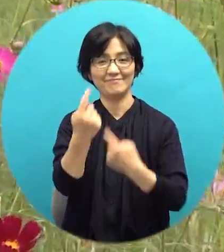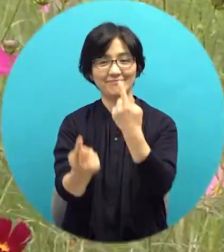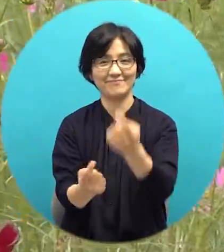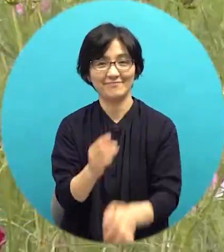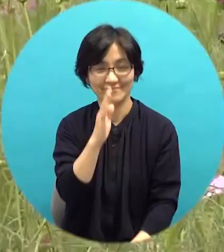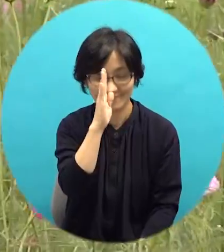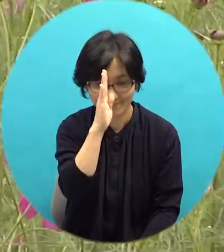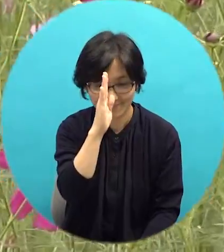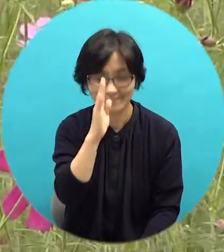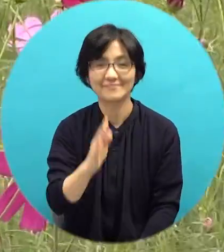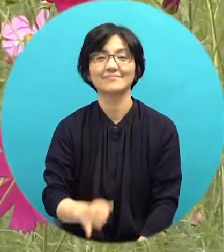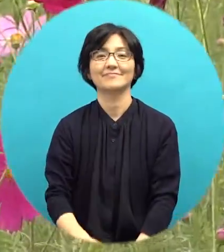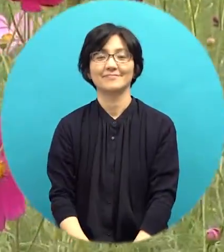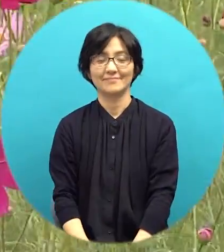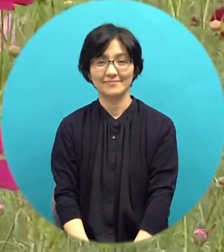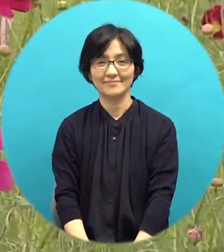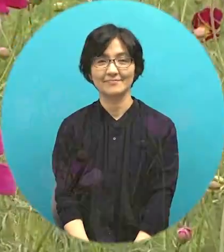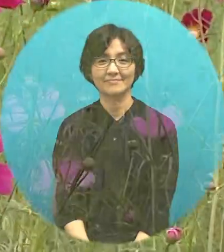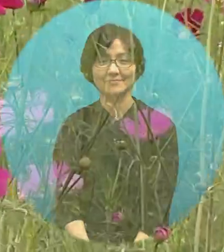訪れてみてはいかがでしょうか。